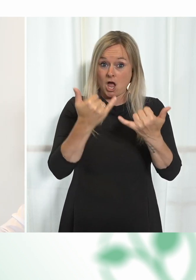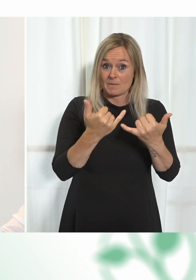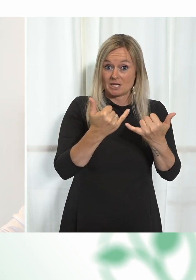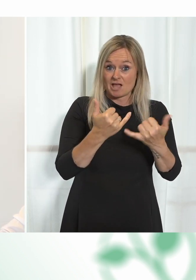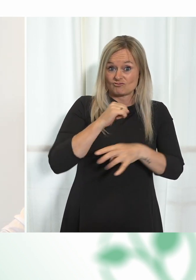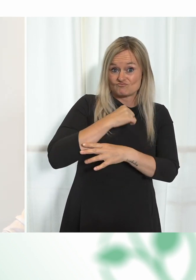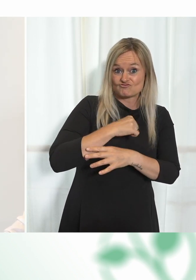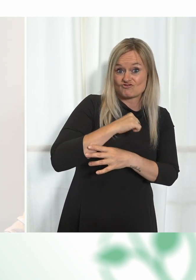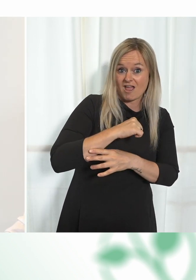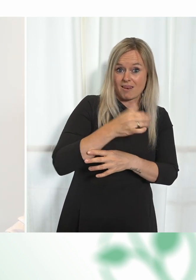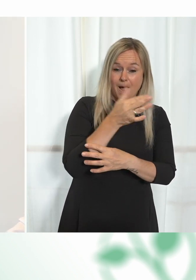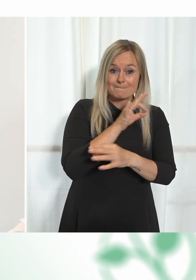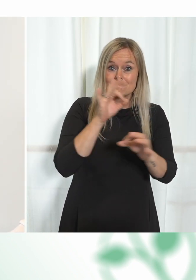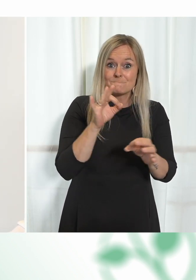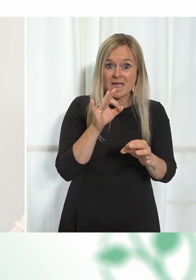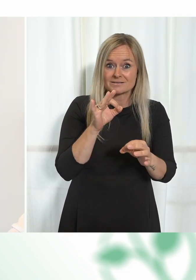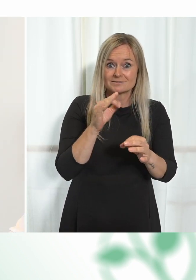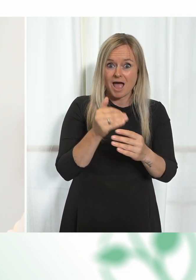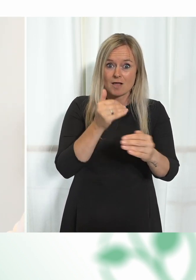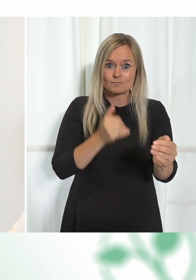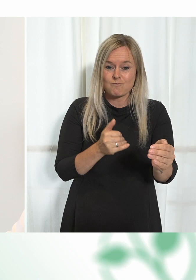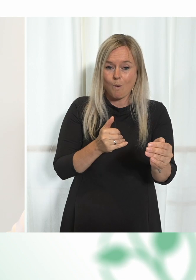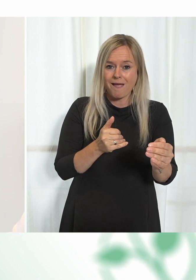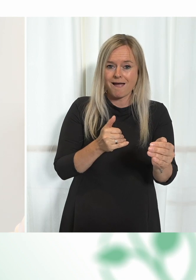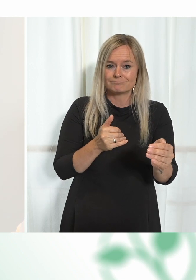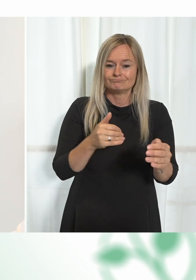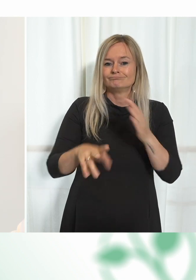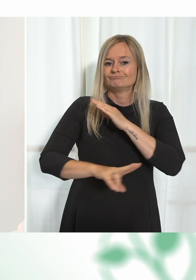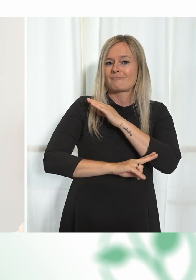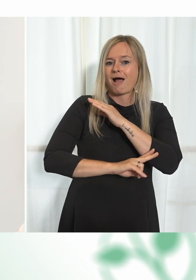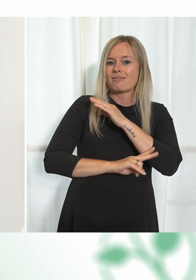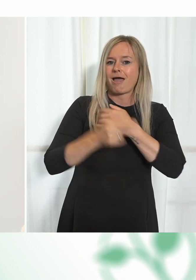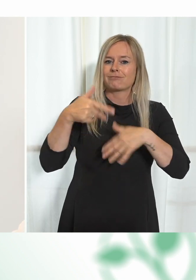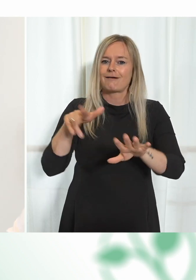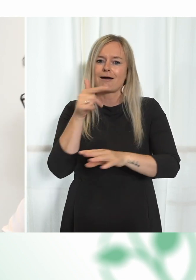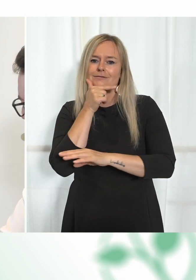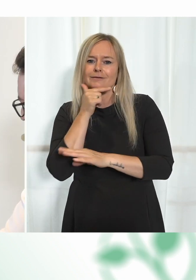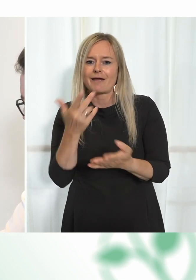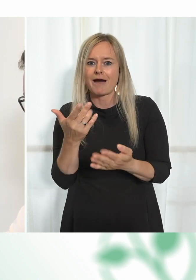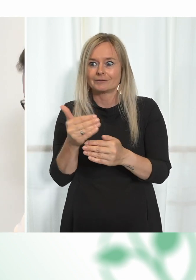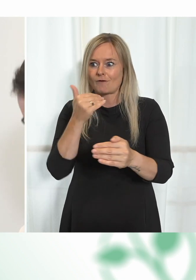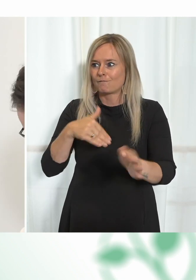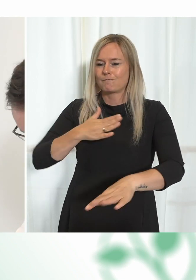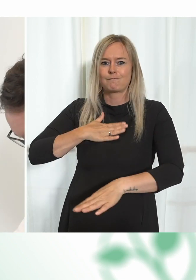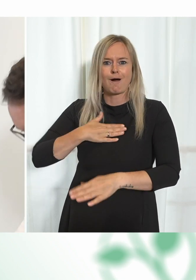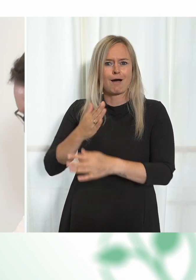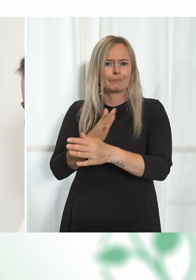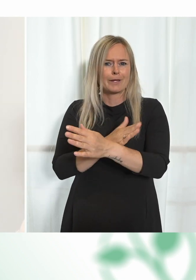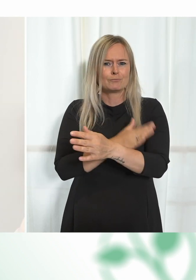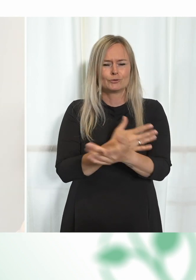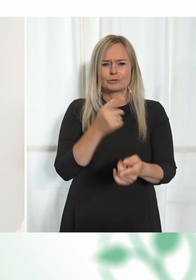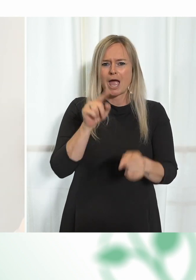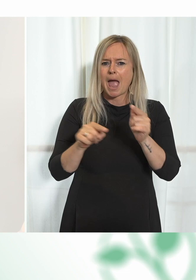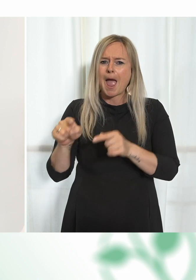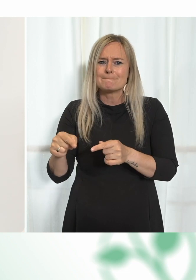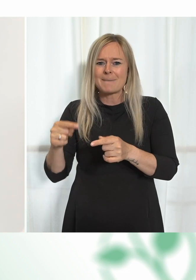zuvor. Mein Lehrling ist 18, der ist vor mir müde. Und ich muss manchmal meinen Bügel aus der Hand geben und